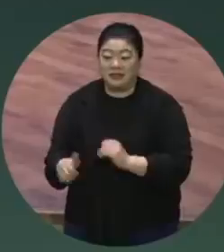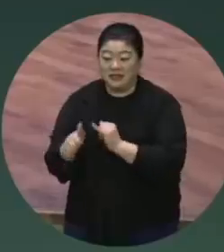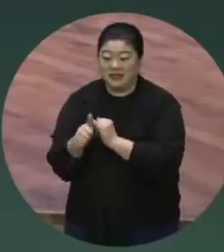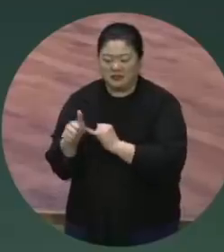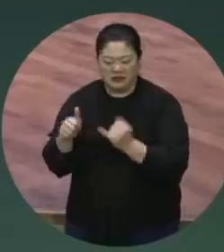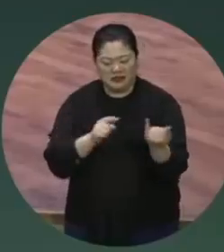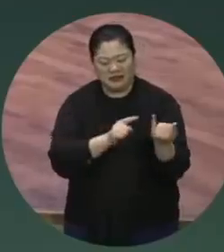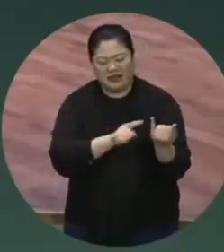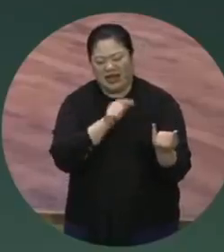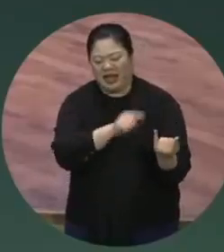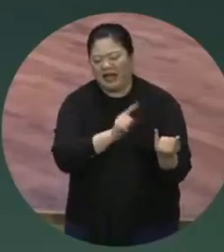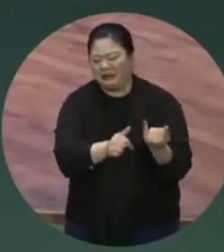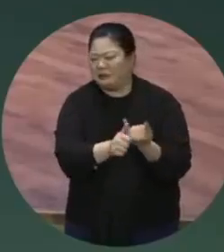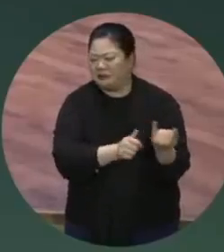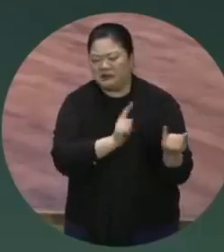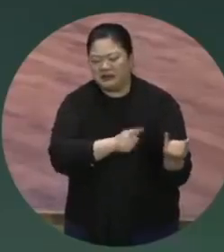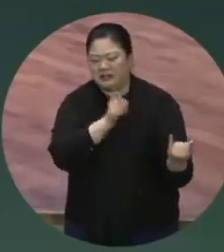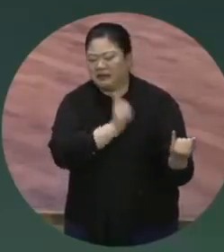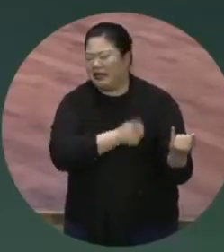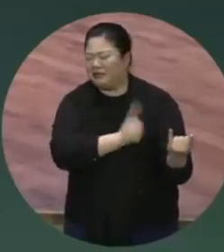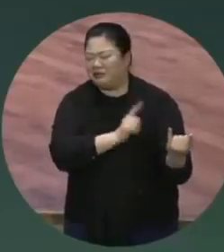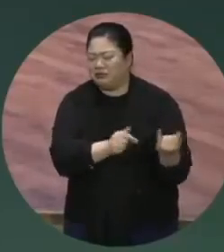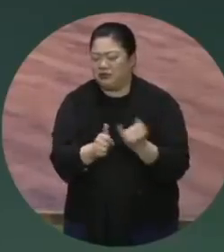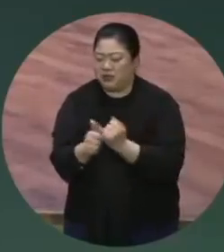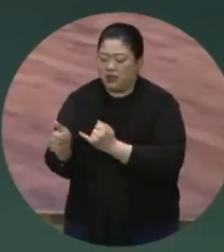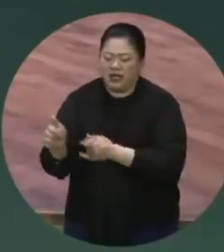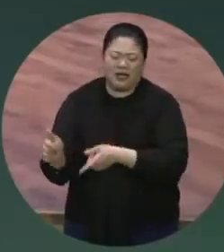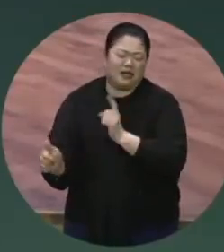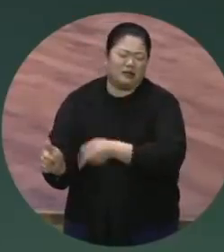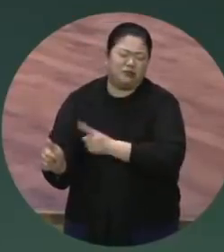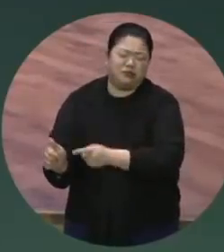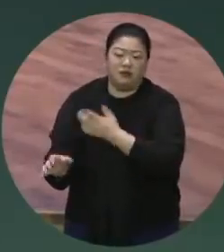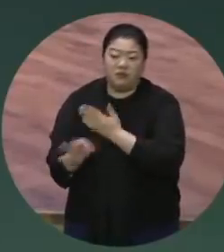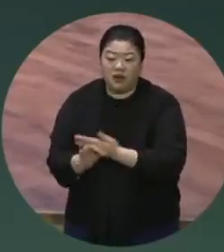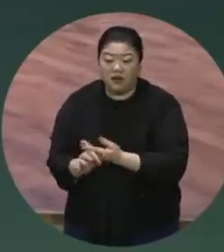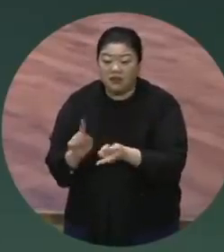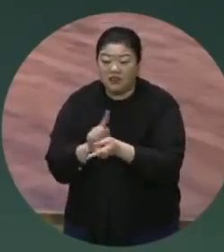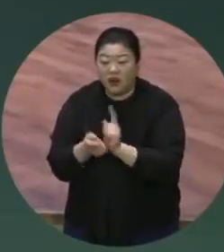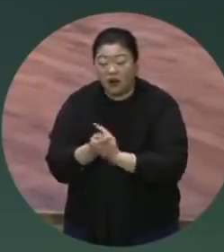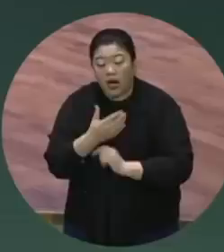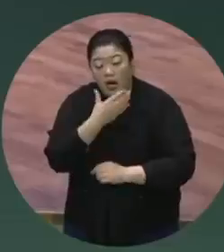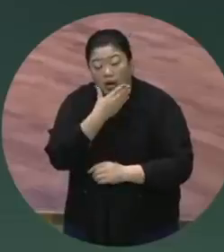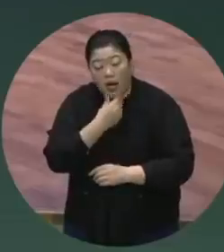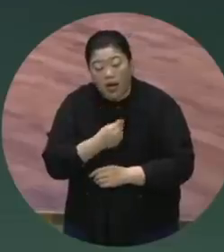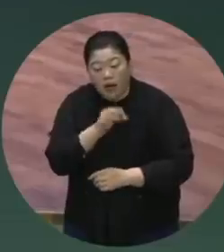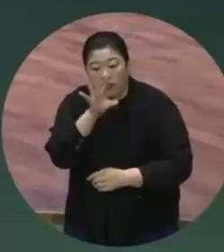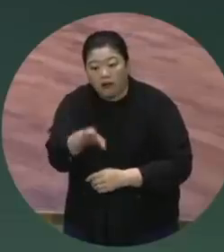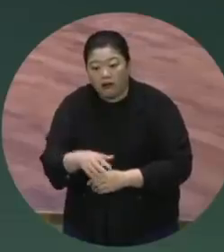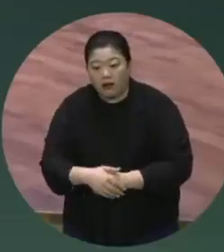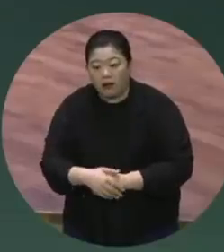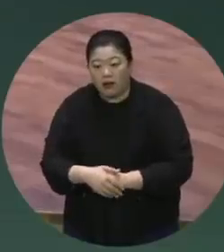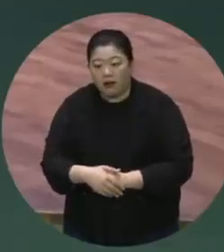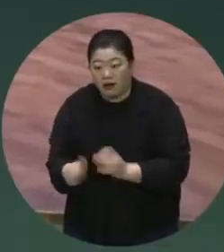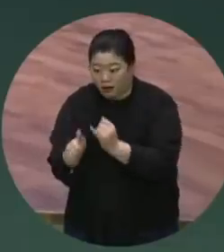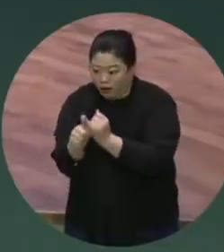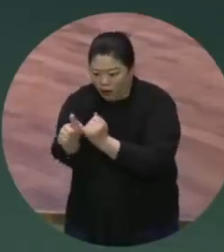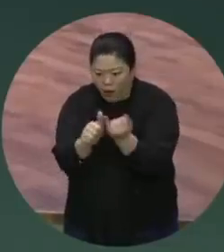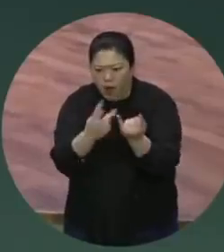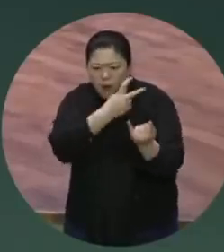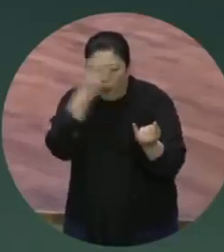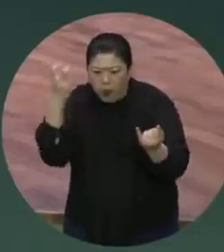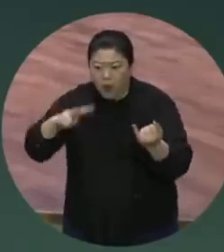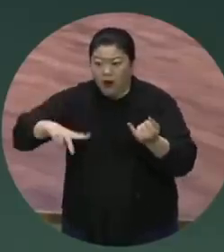뭐 내가 맘먹으려고 설치면요 똑똑한 여자인데 불행합니다.